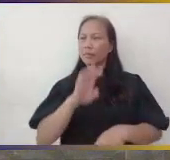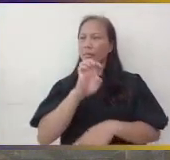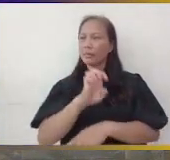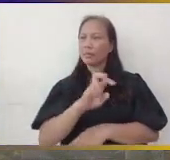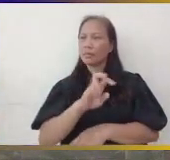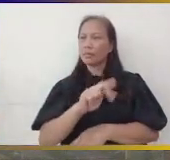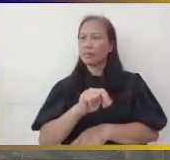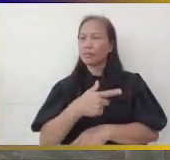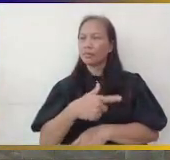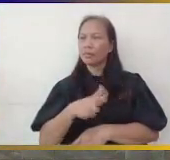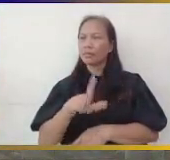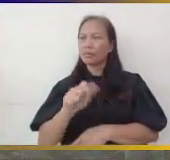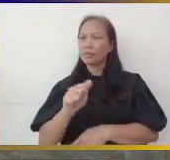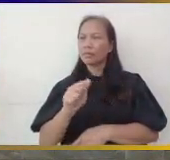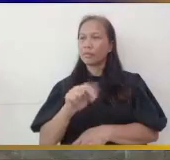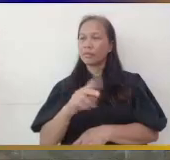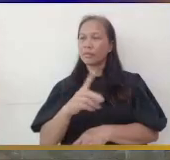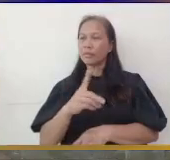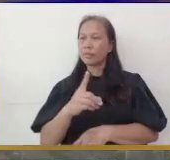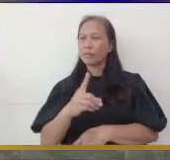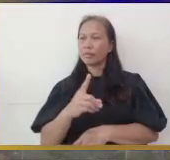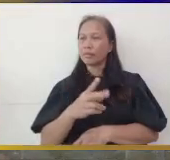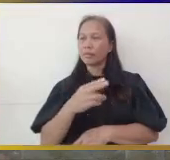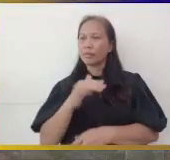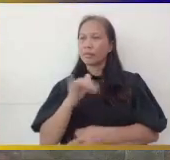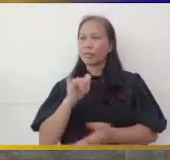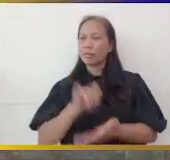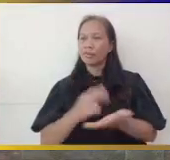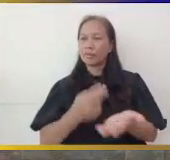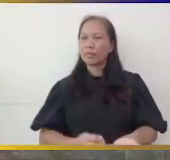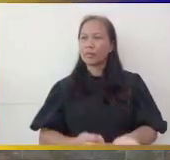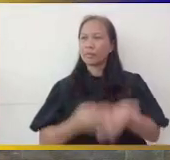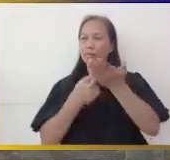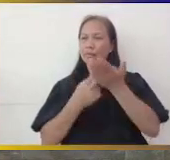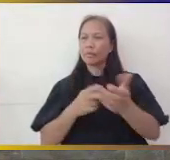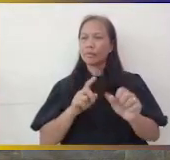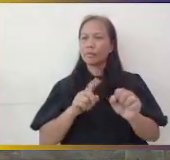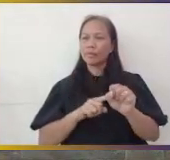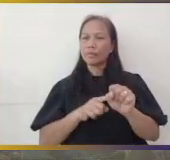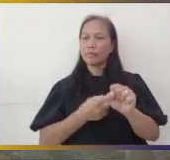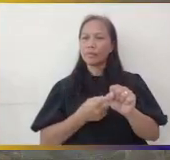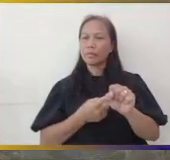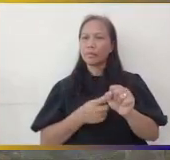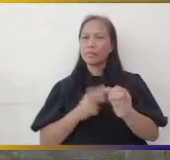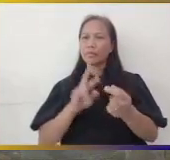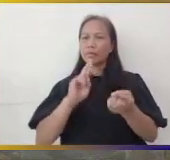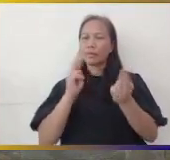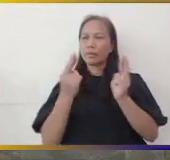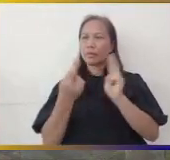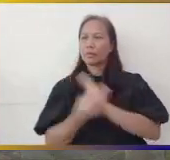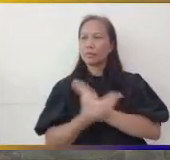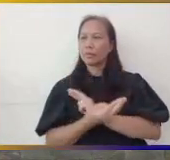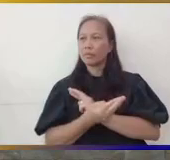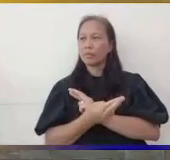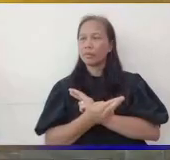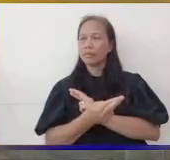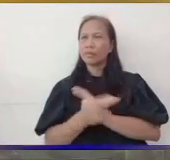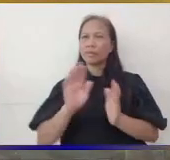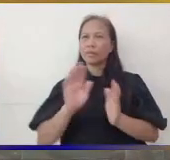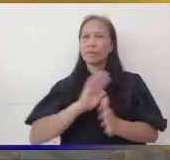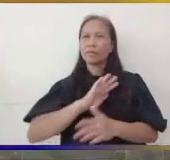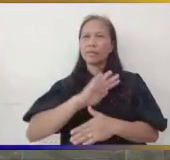yon po Actually ang tumulong para makapagpa ng reformation sa buong